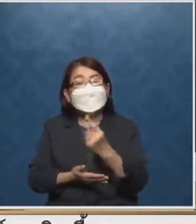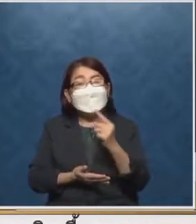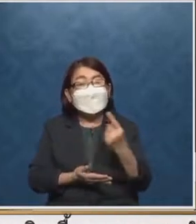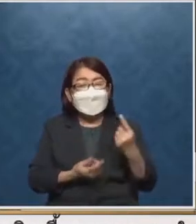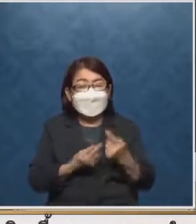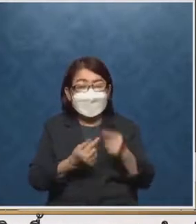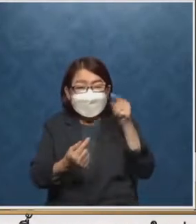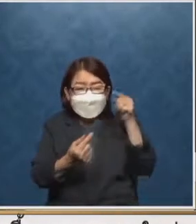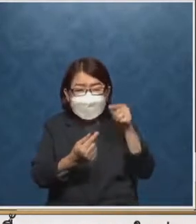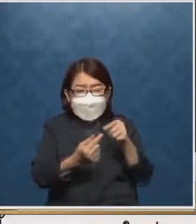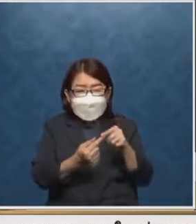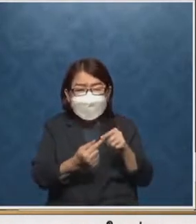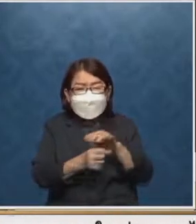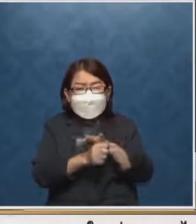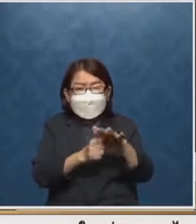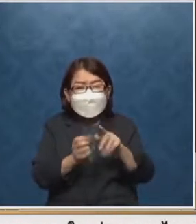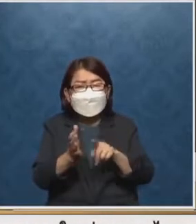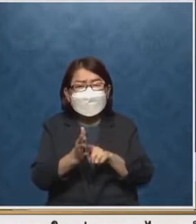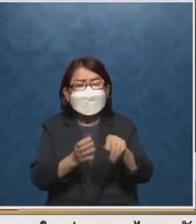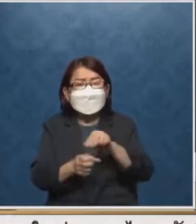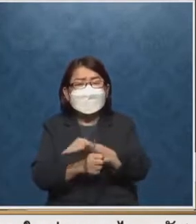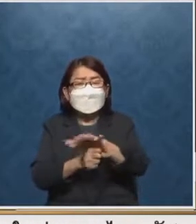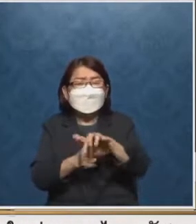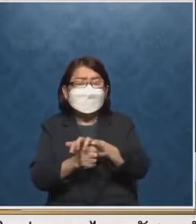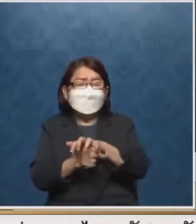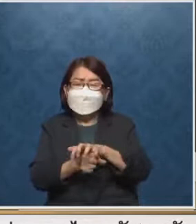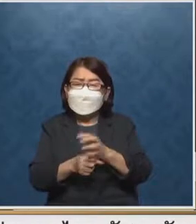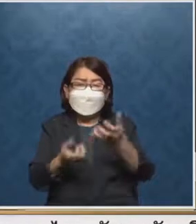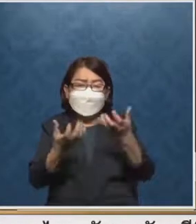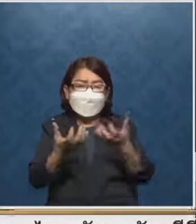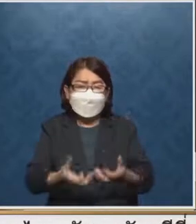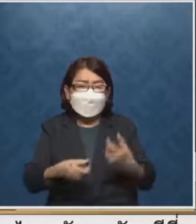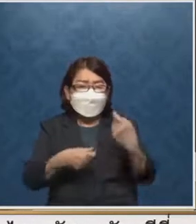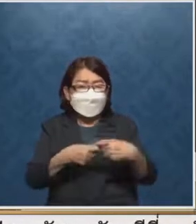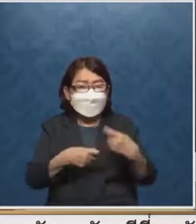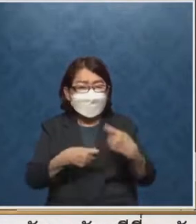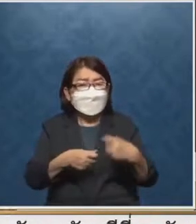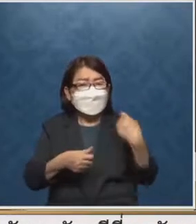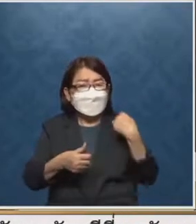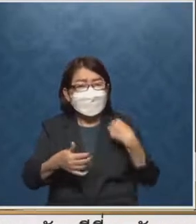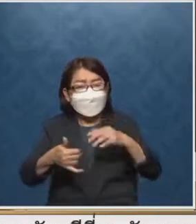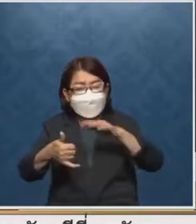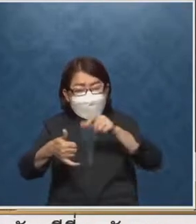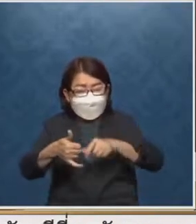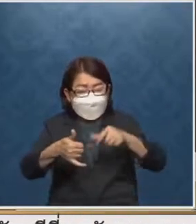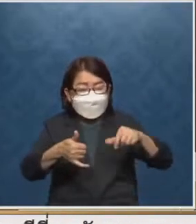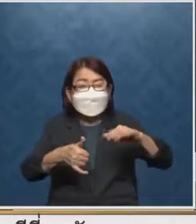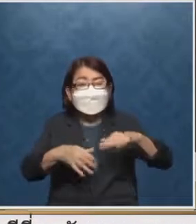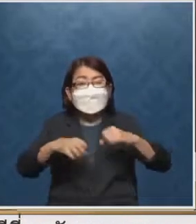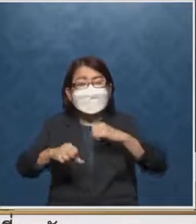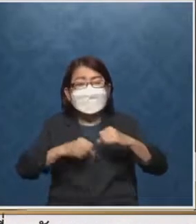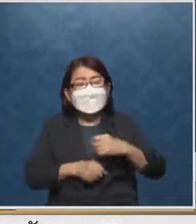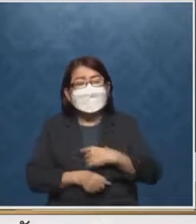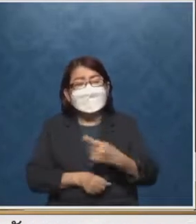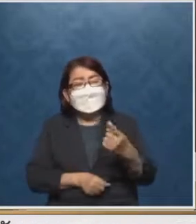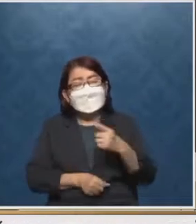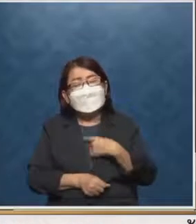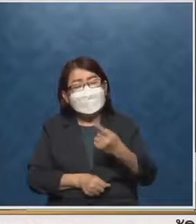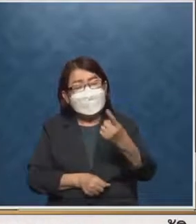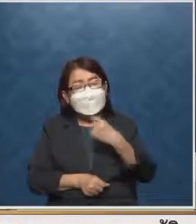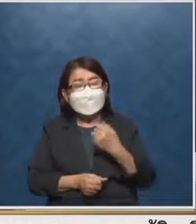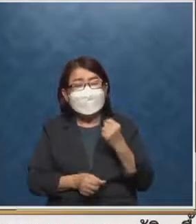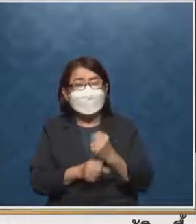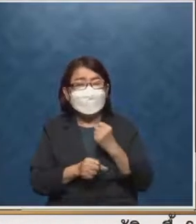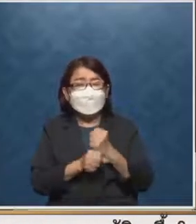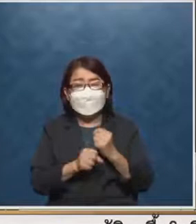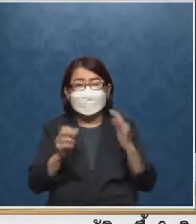โควิดเขาลำบากมากมีหลายคนเด็กเยาวชนก็ถามว่าเอ๊ะยุคนี้งานก็ไม่มีจ